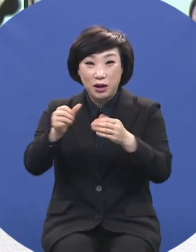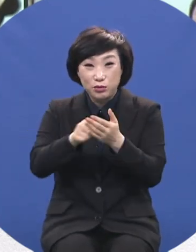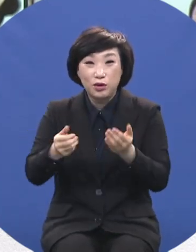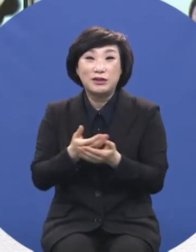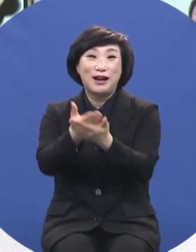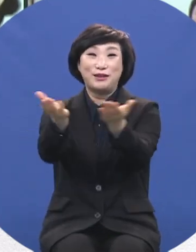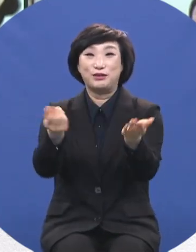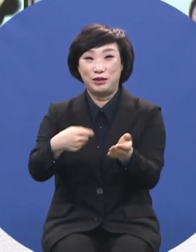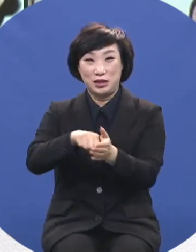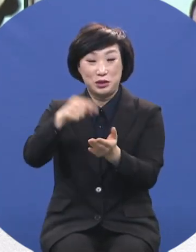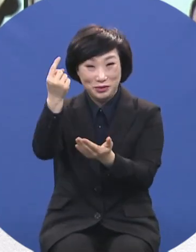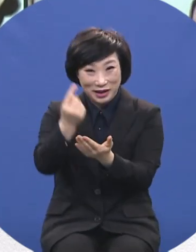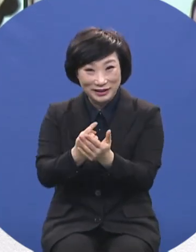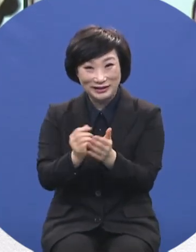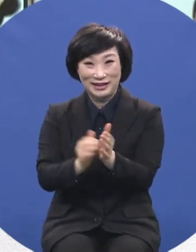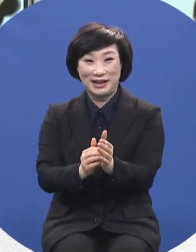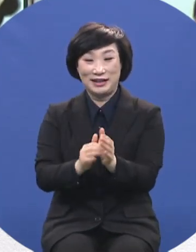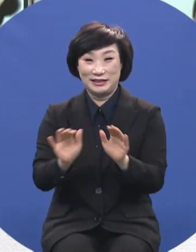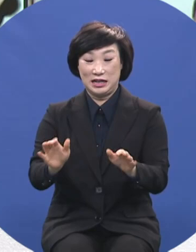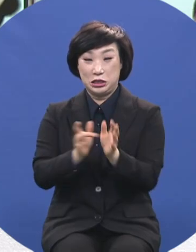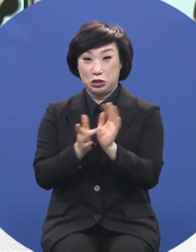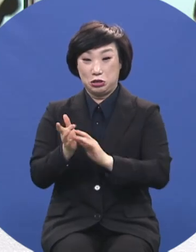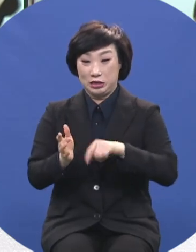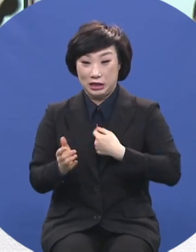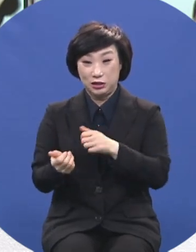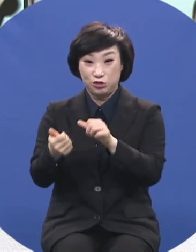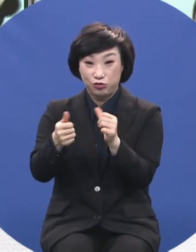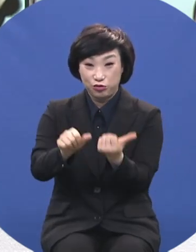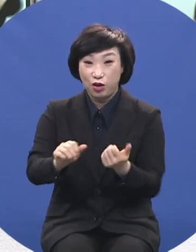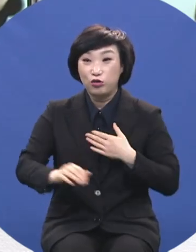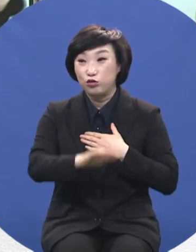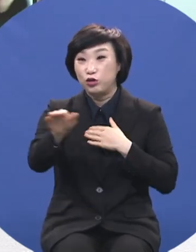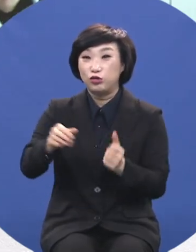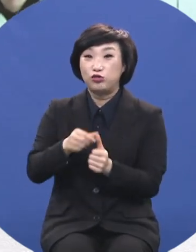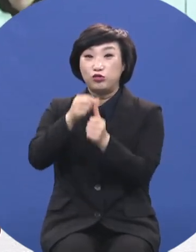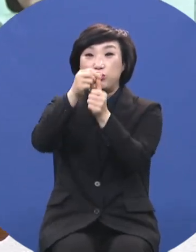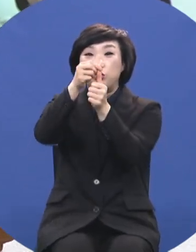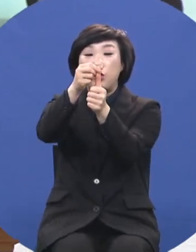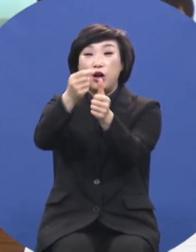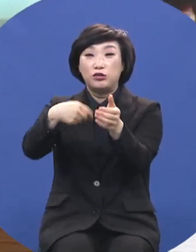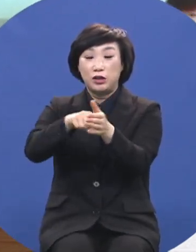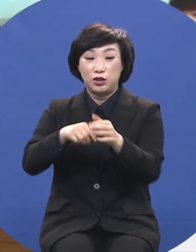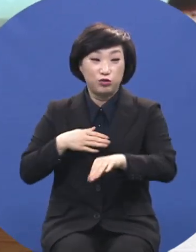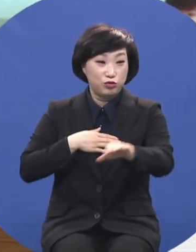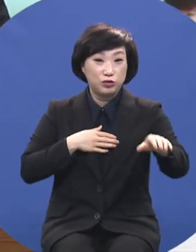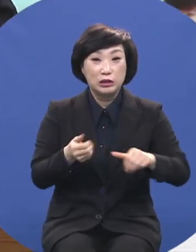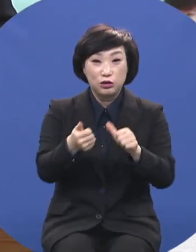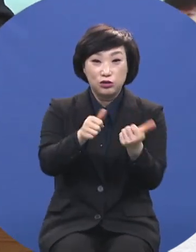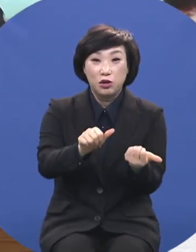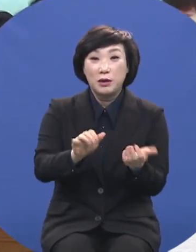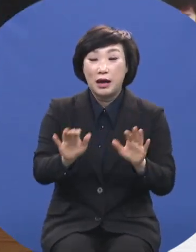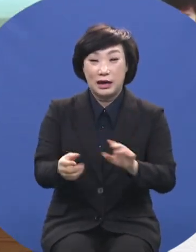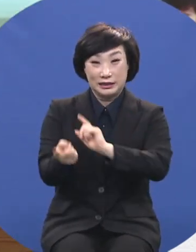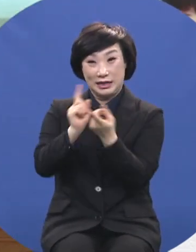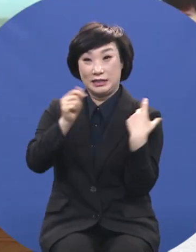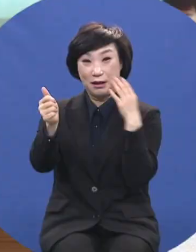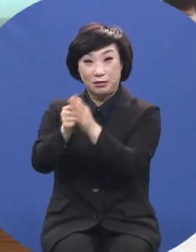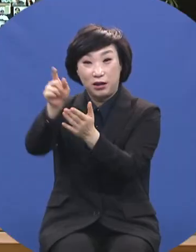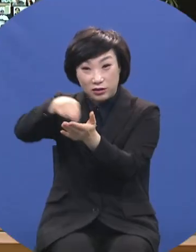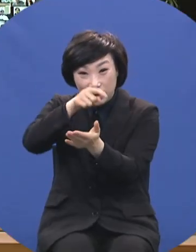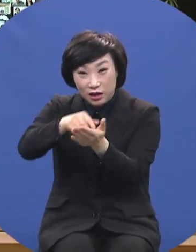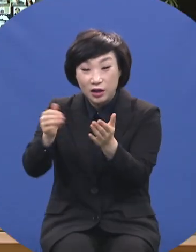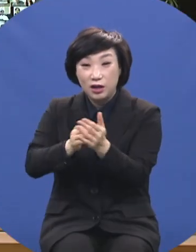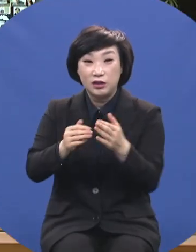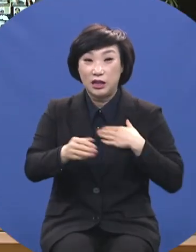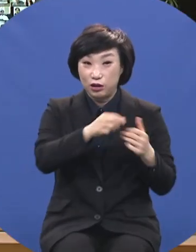왔다. 자기 자신이 죽어서 우리를 살리기 위해서 우리 죽음의 값을 지불하고 나를 살려내려고